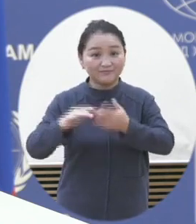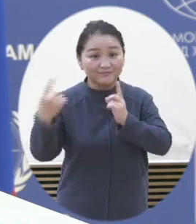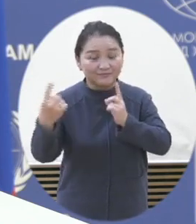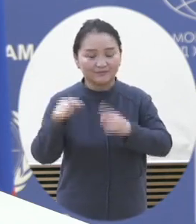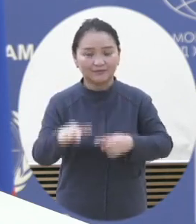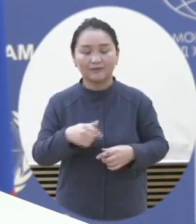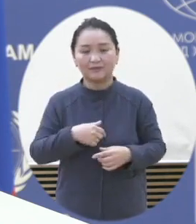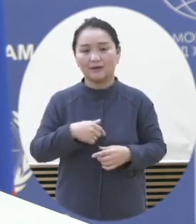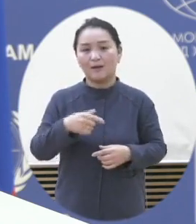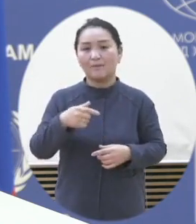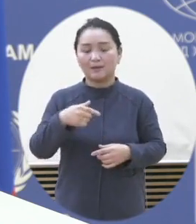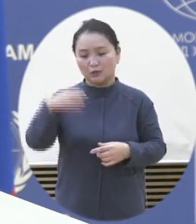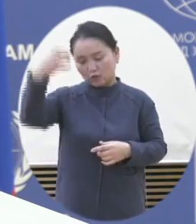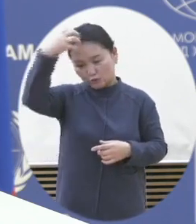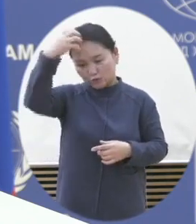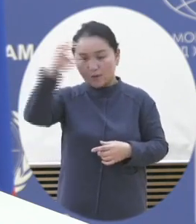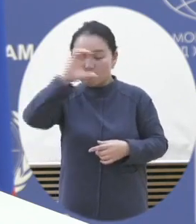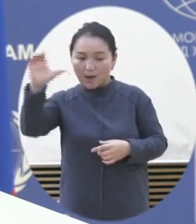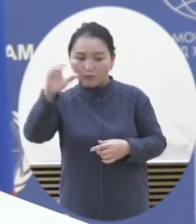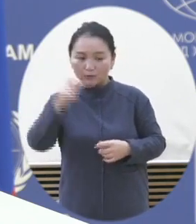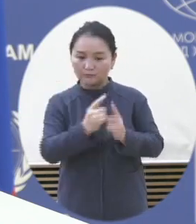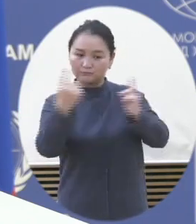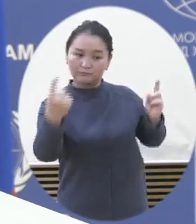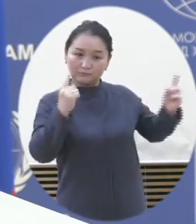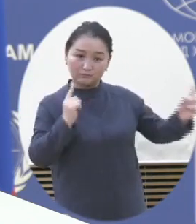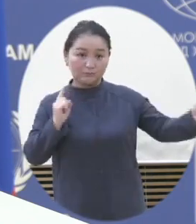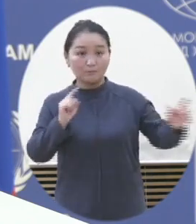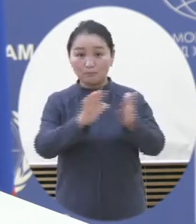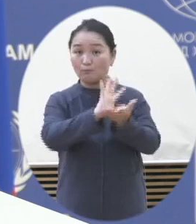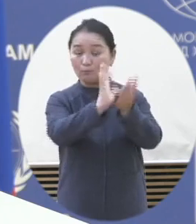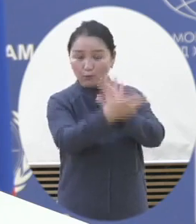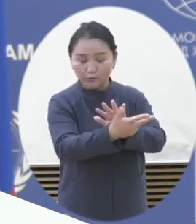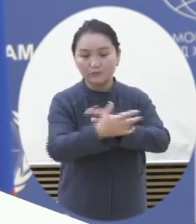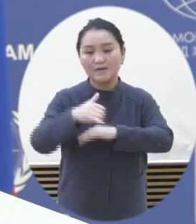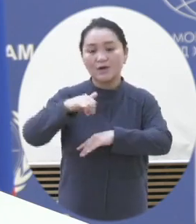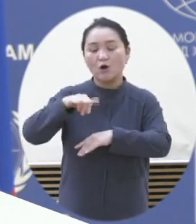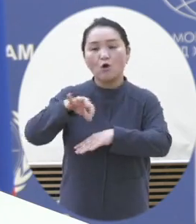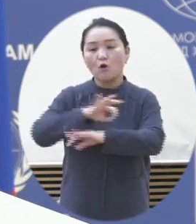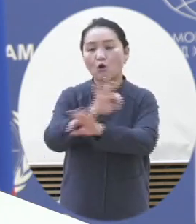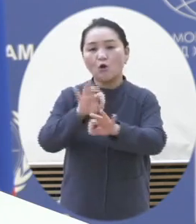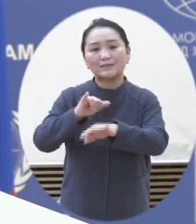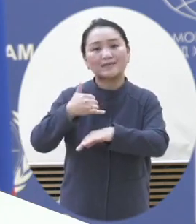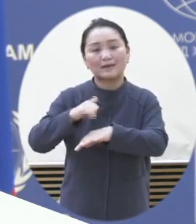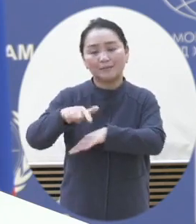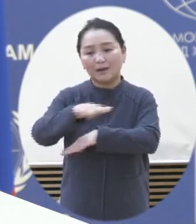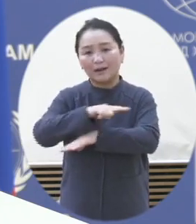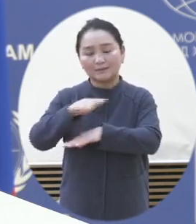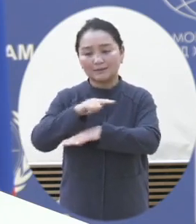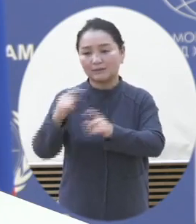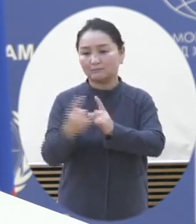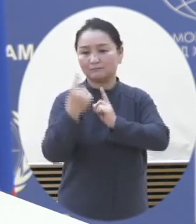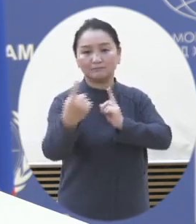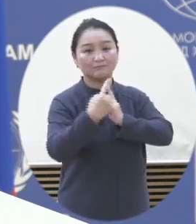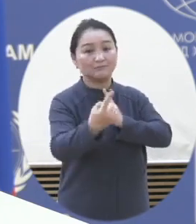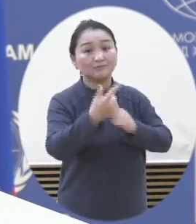банк болон төрийн үйлчилгээний газруудад барьж чадчих байгаа ч гэсэн одоо бусад газруудад ерөөсөө барьж дадаагүй ийм зан үйл байна гэх. Тэгэхээр энэний цаана өөрөө